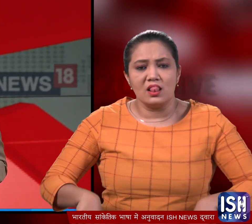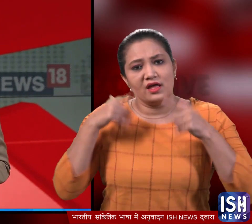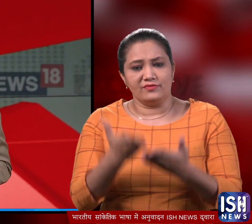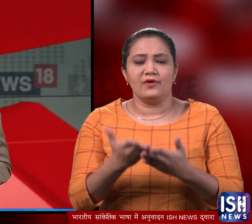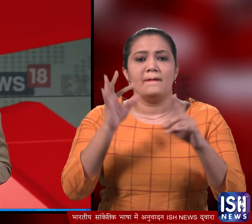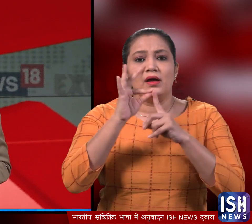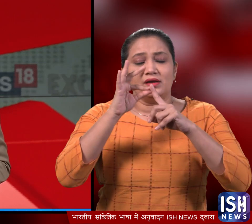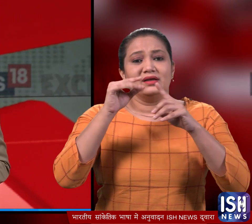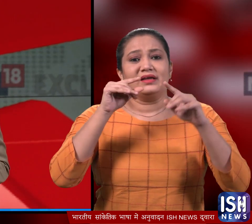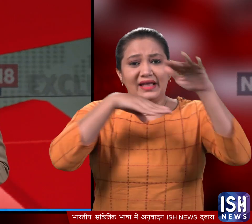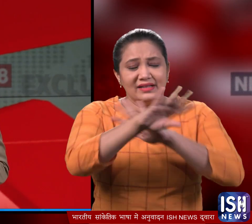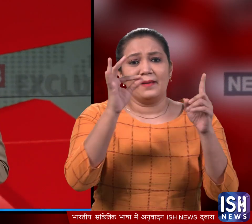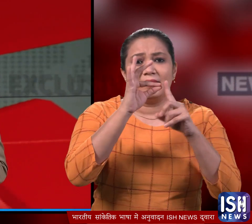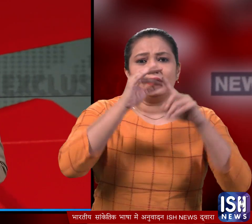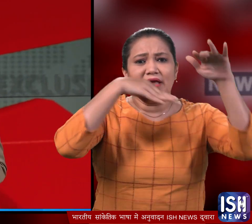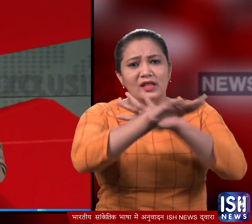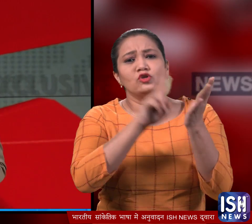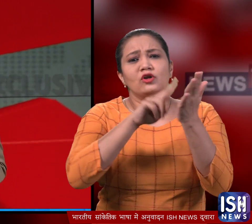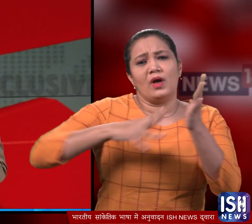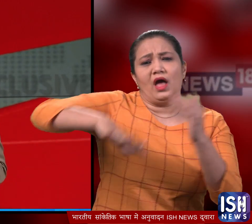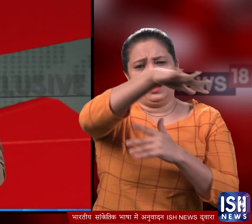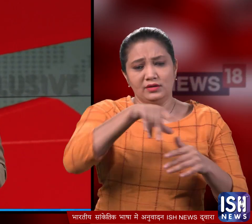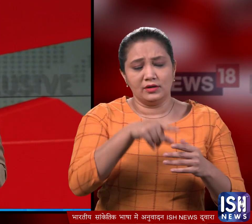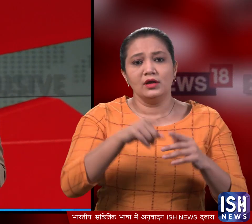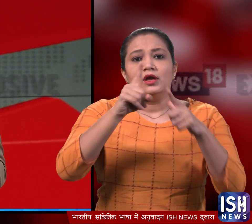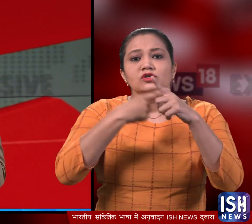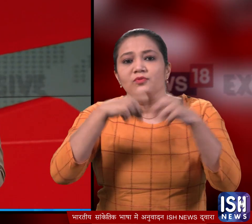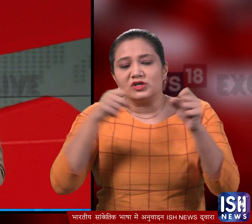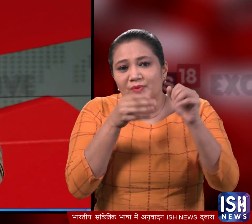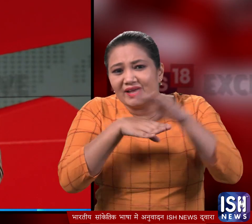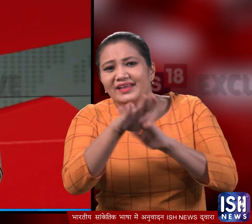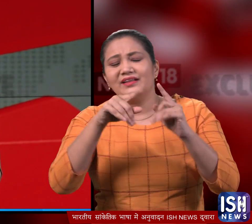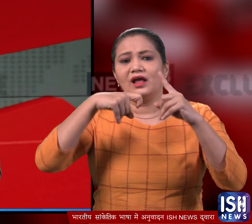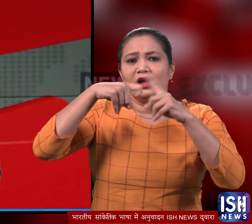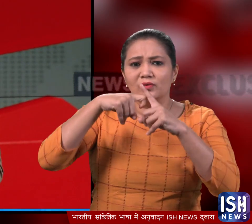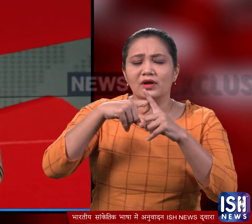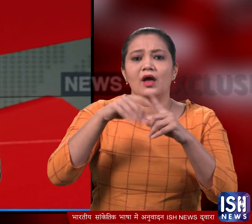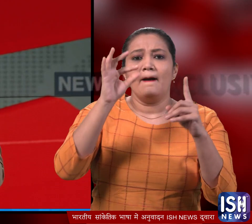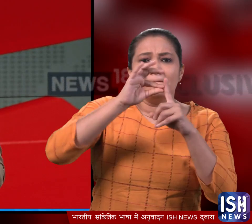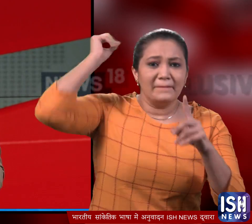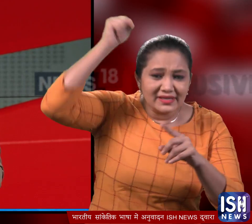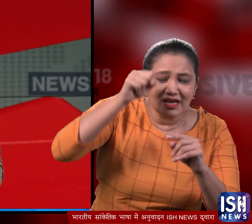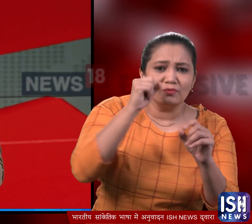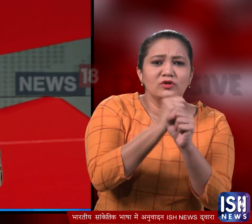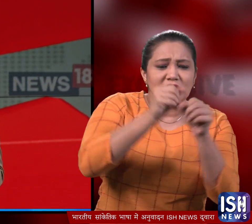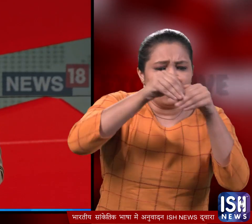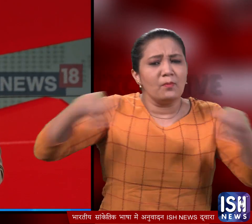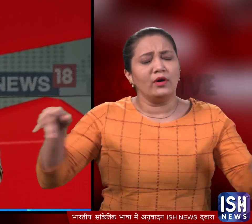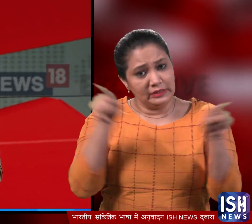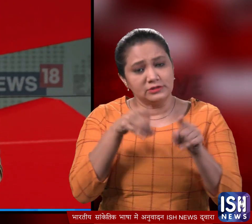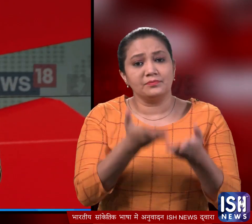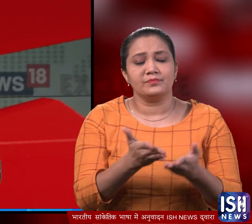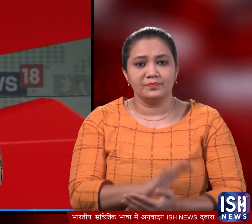ठिकाना पाकिस्तान के पंजाब प्रांत के नरोवाल जिले में बताया, जो जम्मू कश्मीर के कठुआ और पंजाब के पठानकोट गुरदासपुर जिलों की सीमा पर